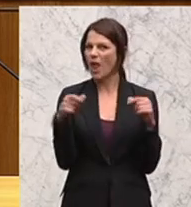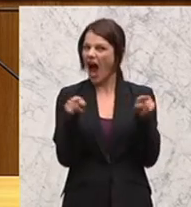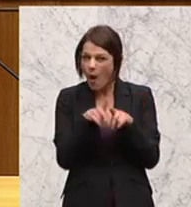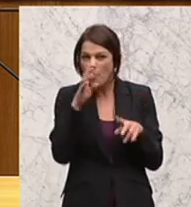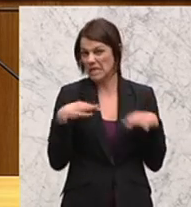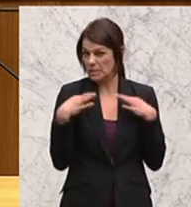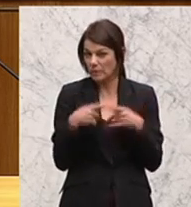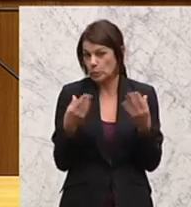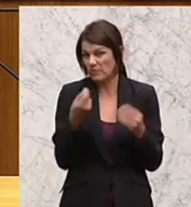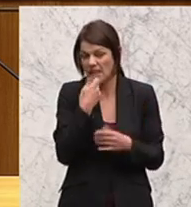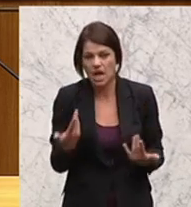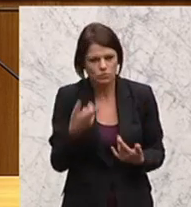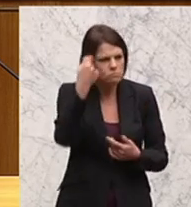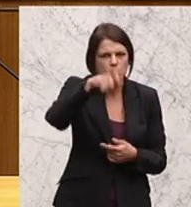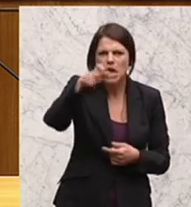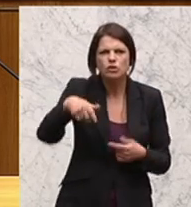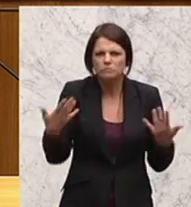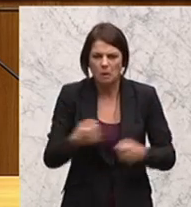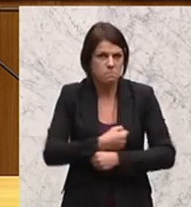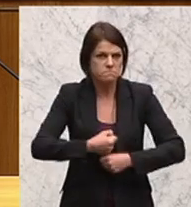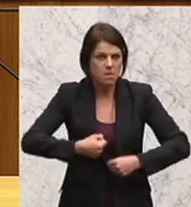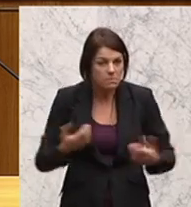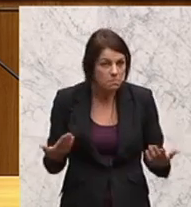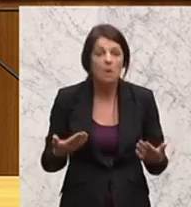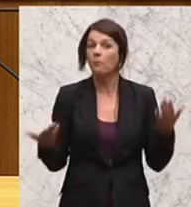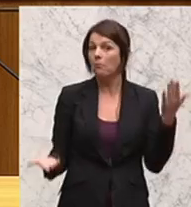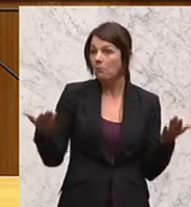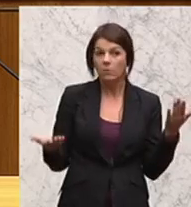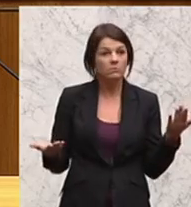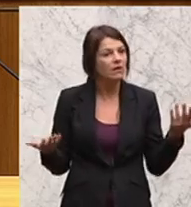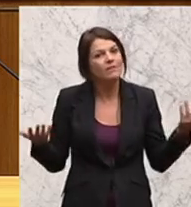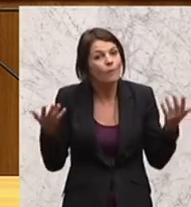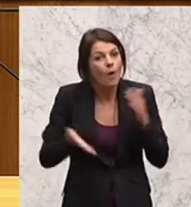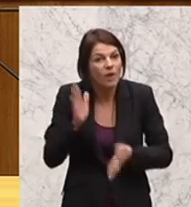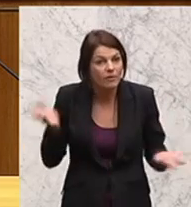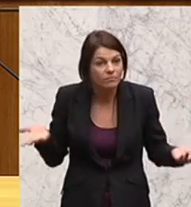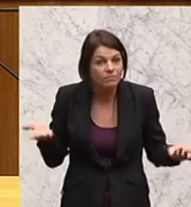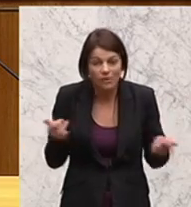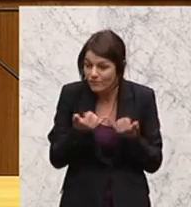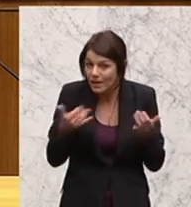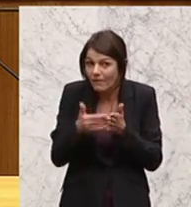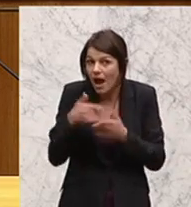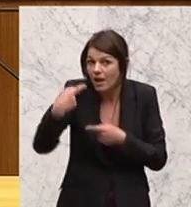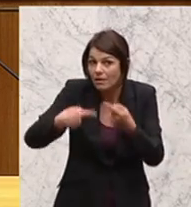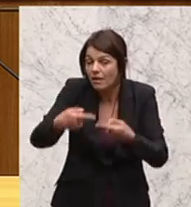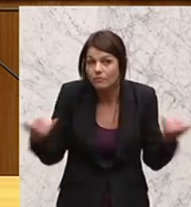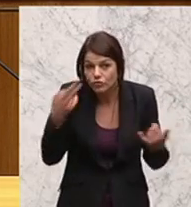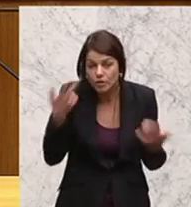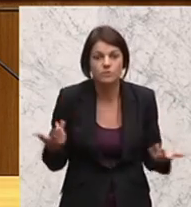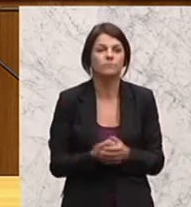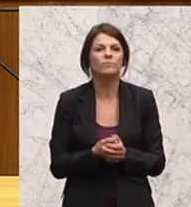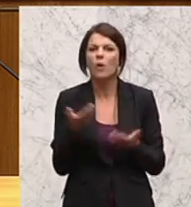viel Schokolade isst und die Menschen da vielleicht zu dick werden. Wo endet das und wo hört das auf? Und das nächste Mal wird vielleicht eine